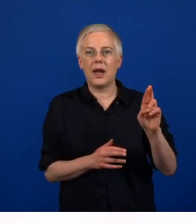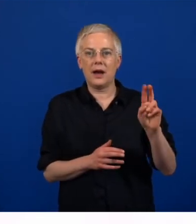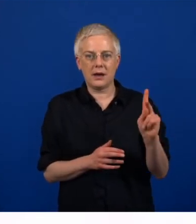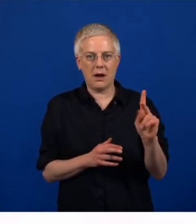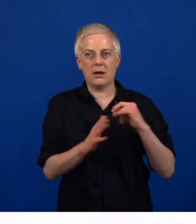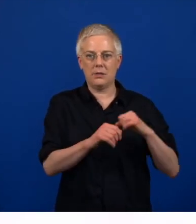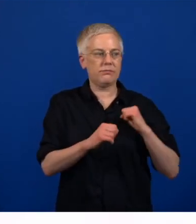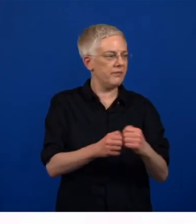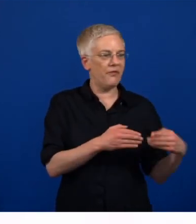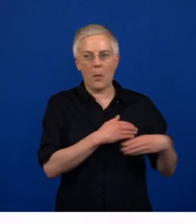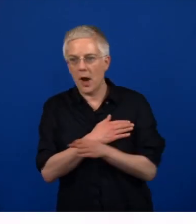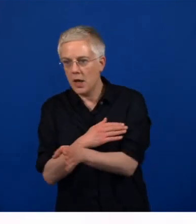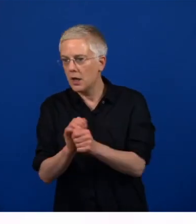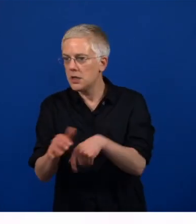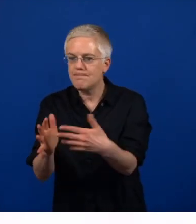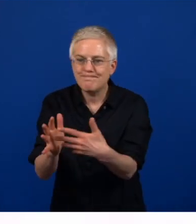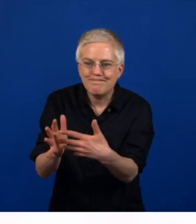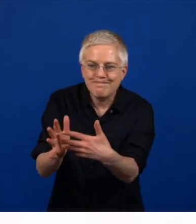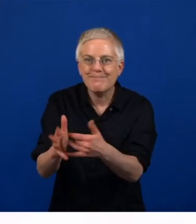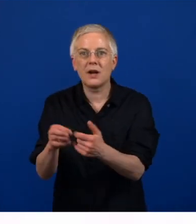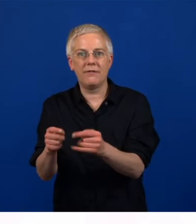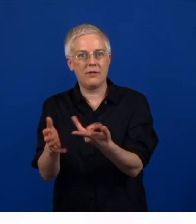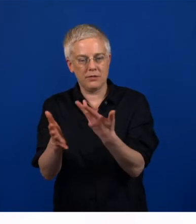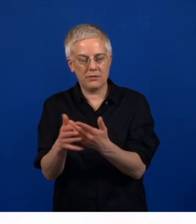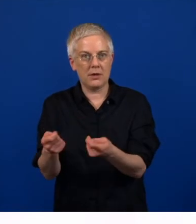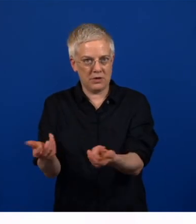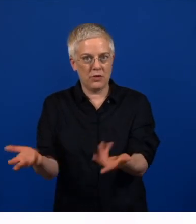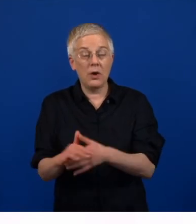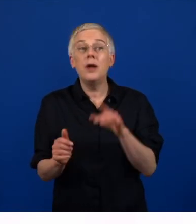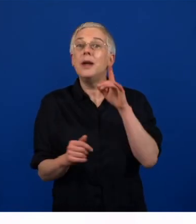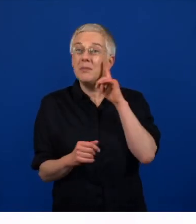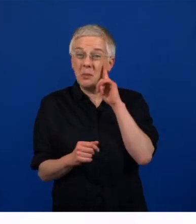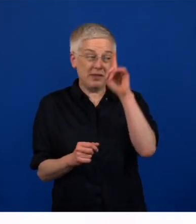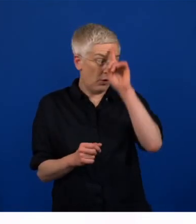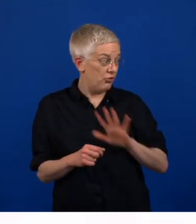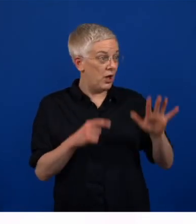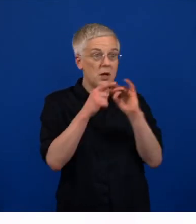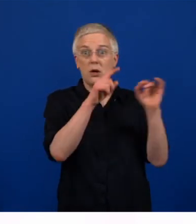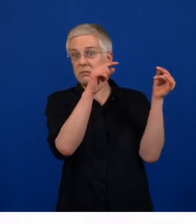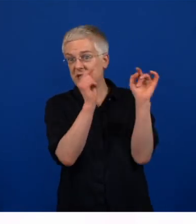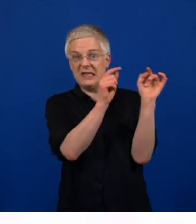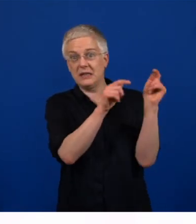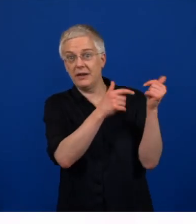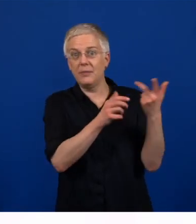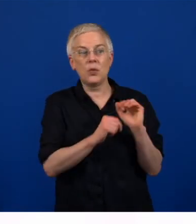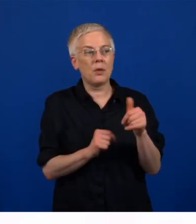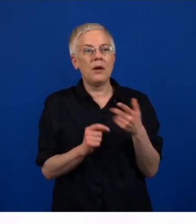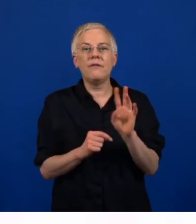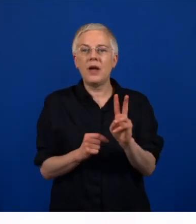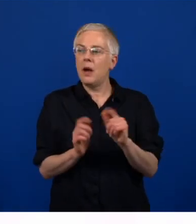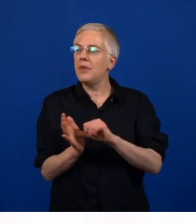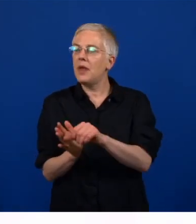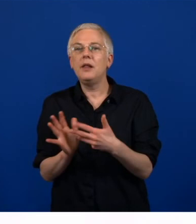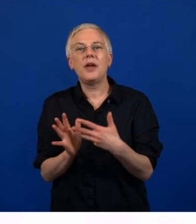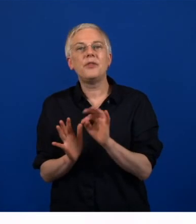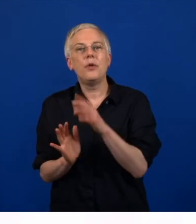getestet worden. Es gibt eine Debatte noch auf der Bundesebene, wer die Kosten für diese Tests trägt in Pflegeeinrichtungen. Wir bemühen